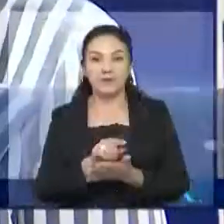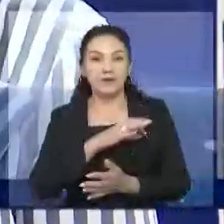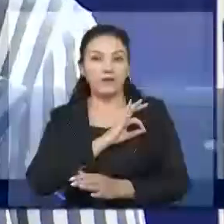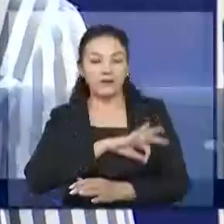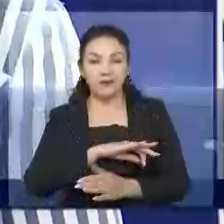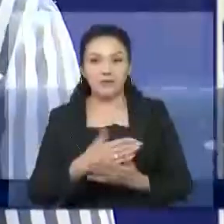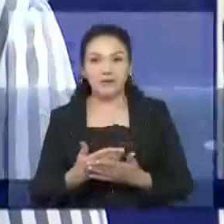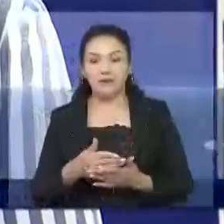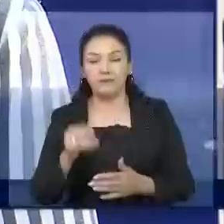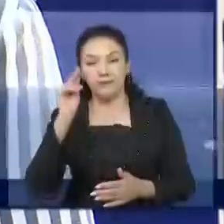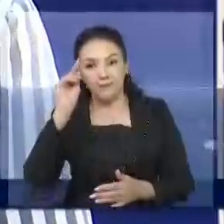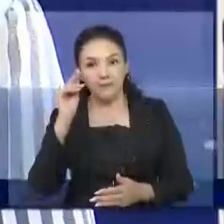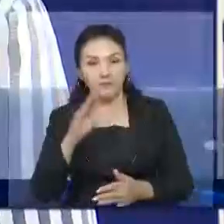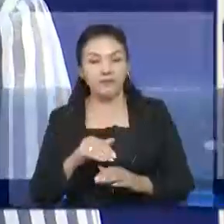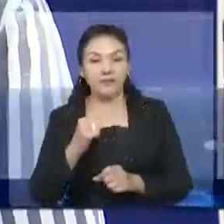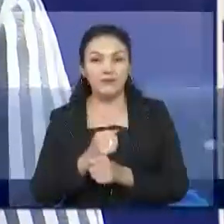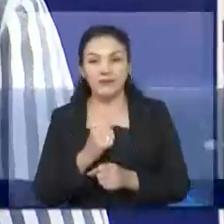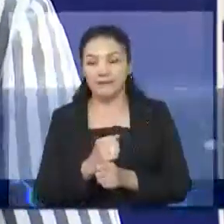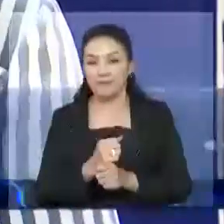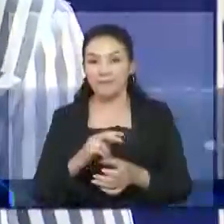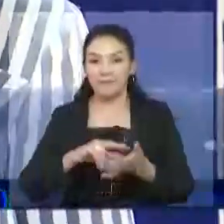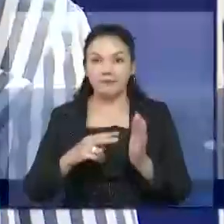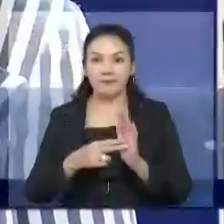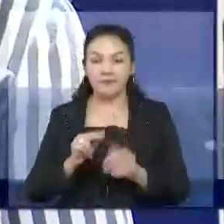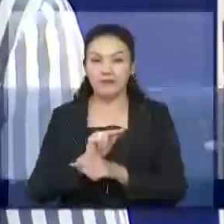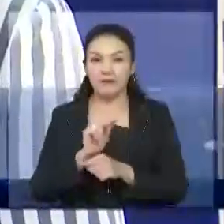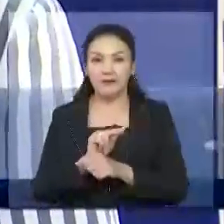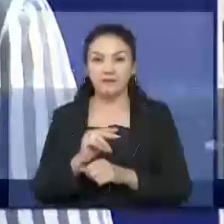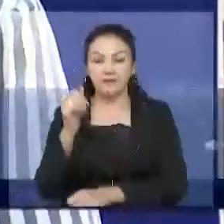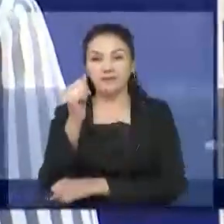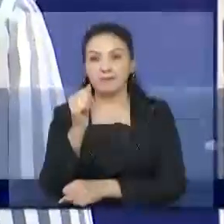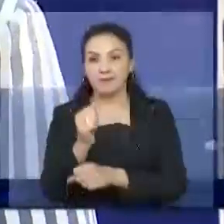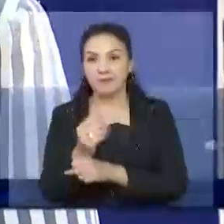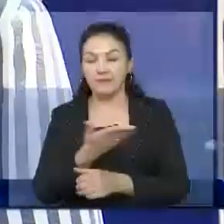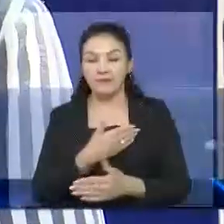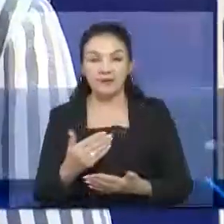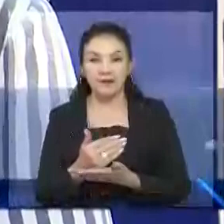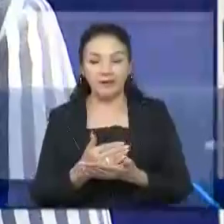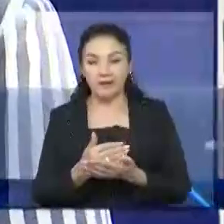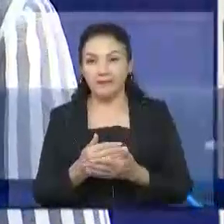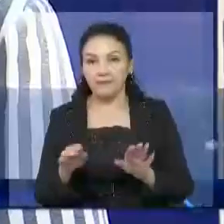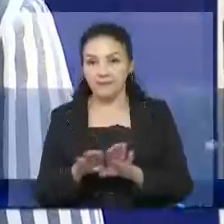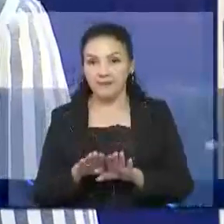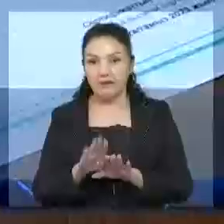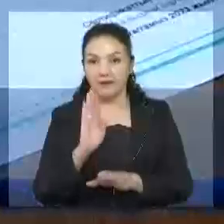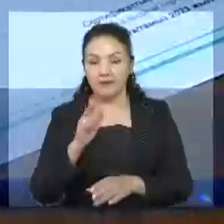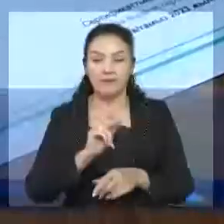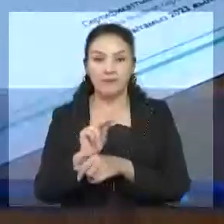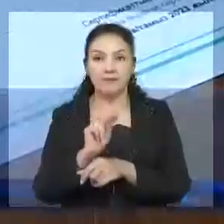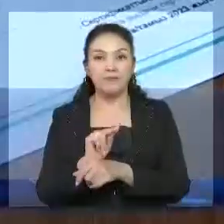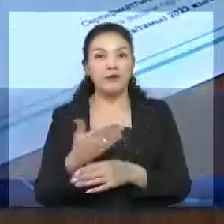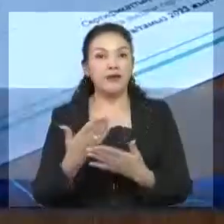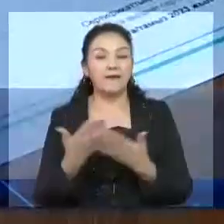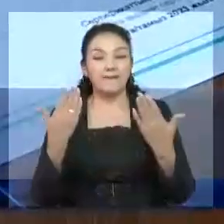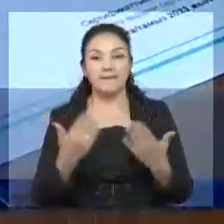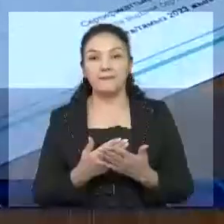наши навыки, приобретенные в работе. Планы обучать персонал. Так как мы будем набирать персонал, также буду обучать их. Отметим,